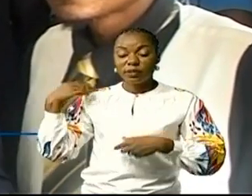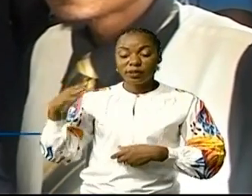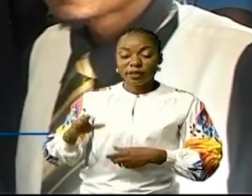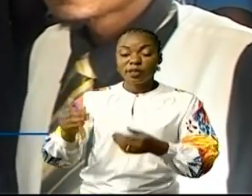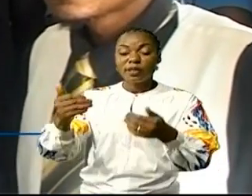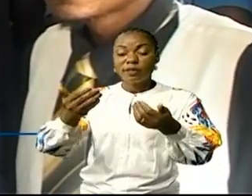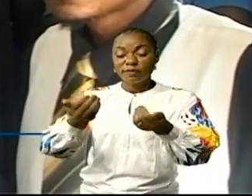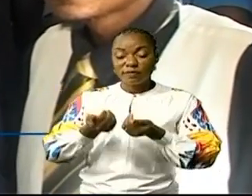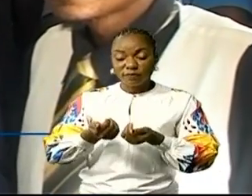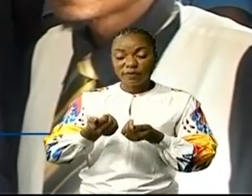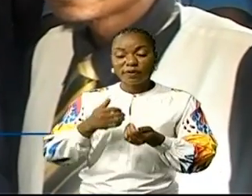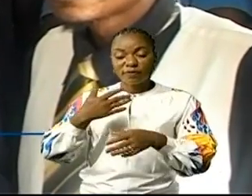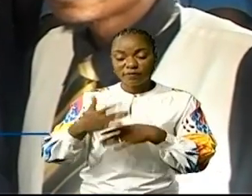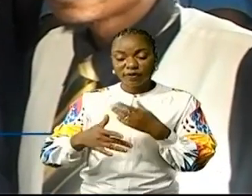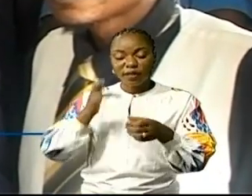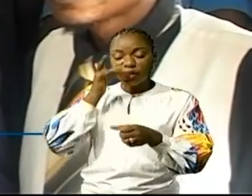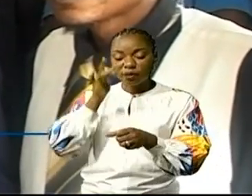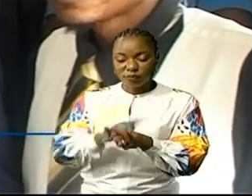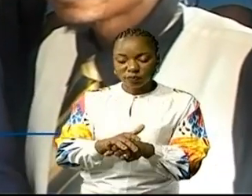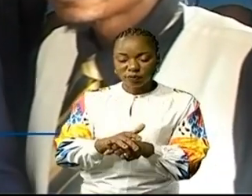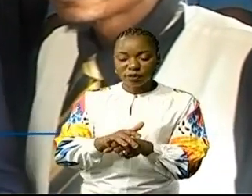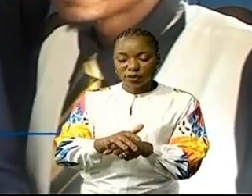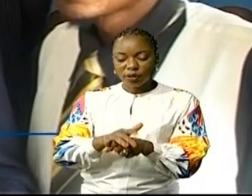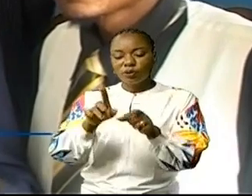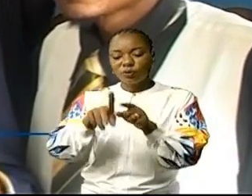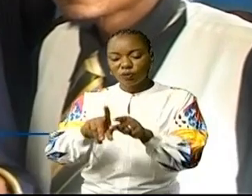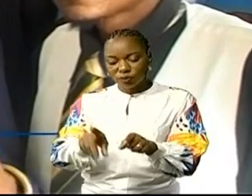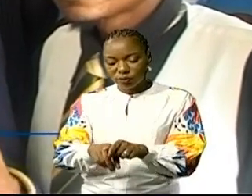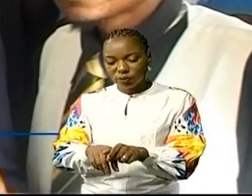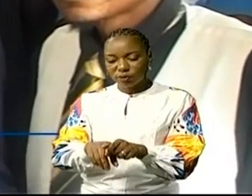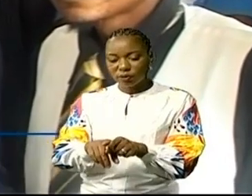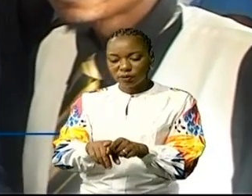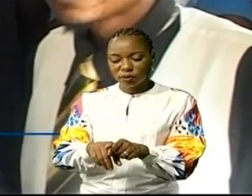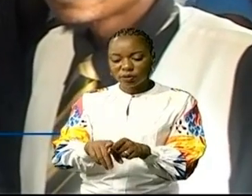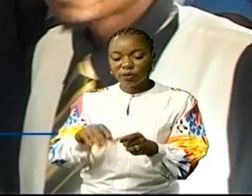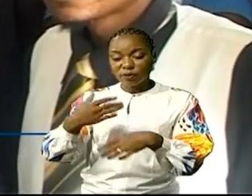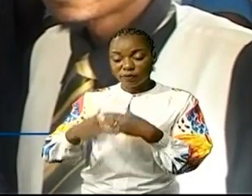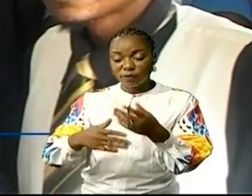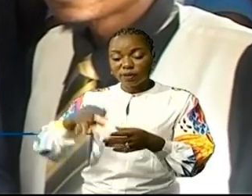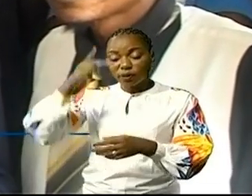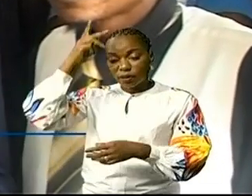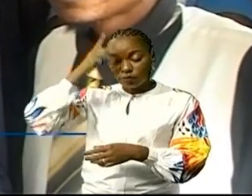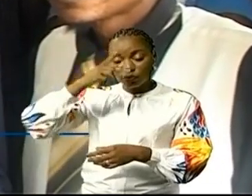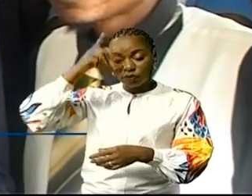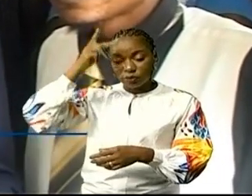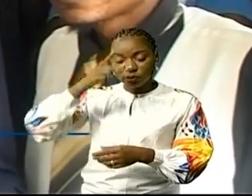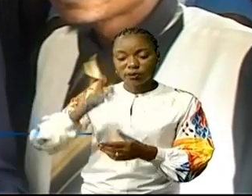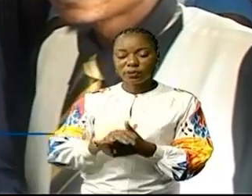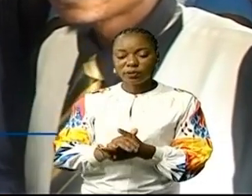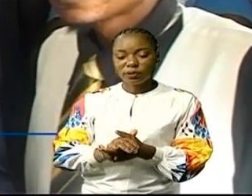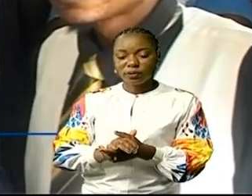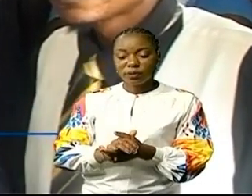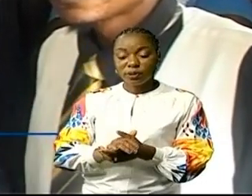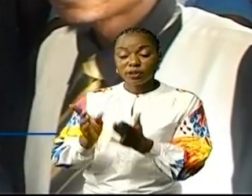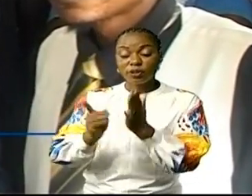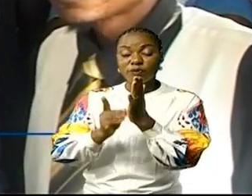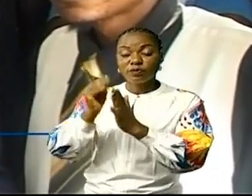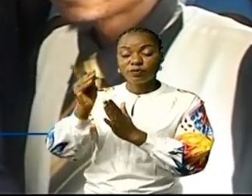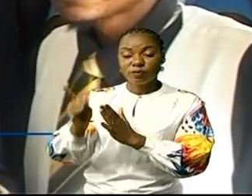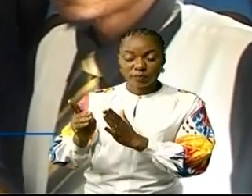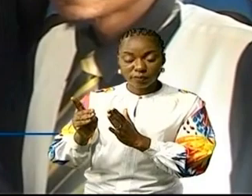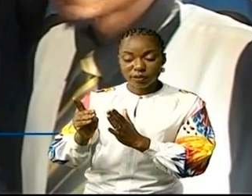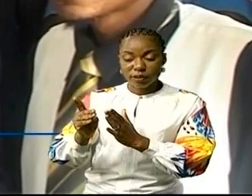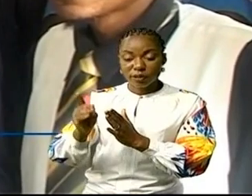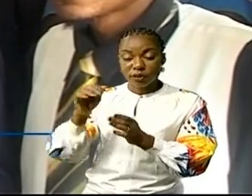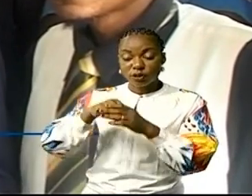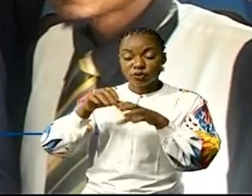voulait réaliser sa promesse, voulait faire sa politique du développement, celui de